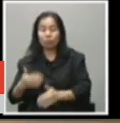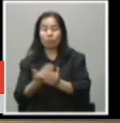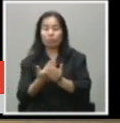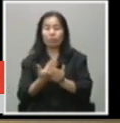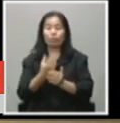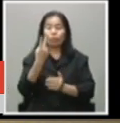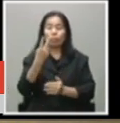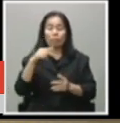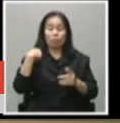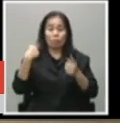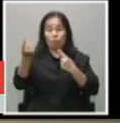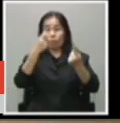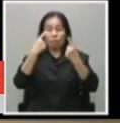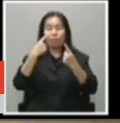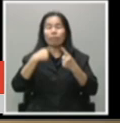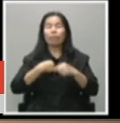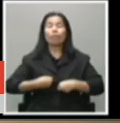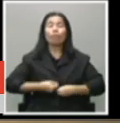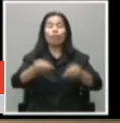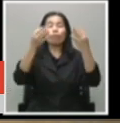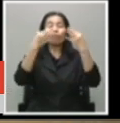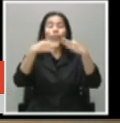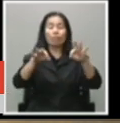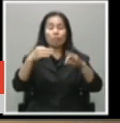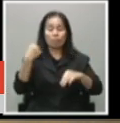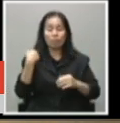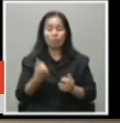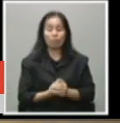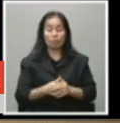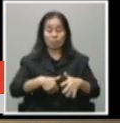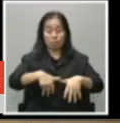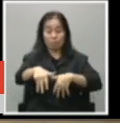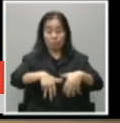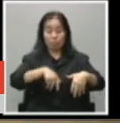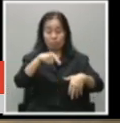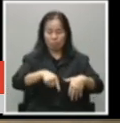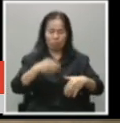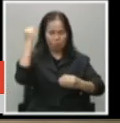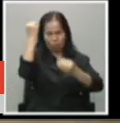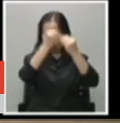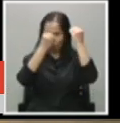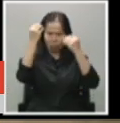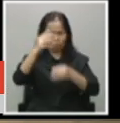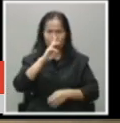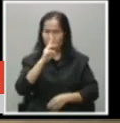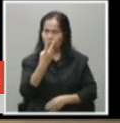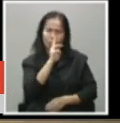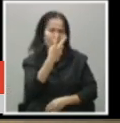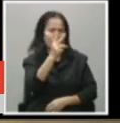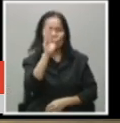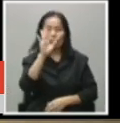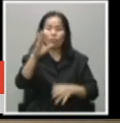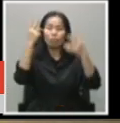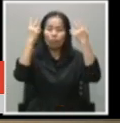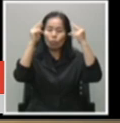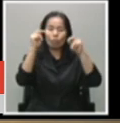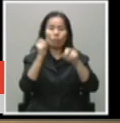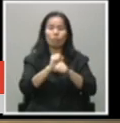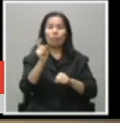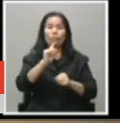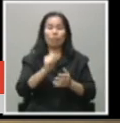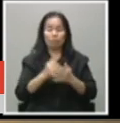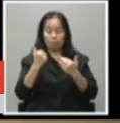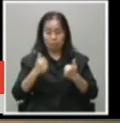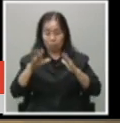โดนด่ามากๆก็เลยบอกว่าประกาศให้ฟรีไม่ใช่แต่ประชาชนที่จะสับสนในความพูดของพลเอกประยุทธ์นะคะแต่ฉันว่าข้า